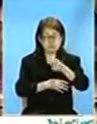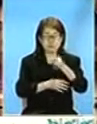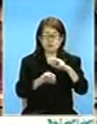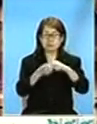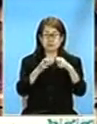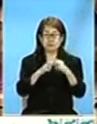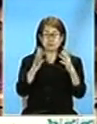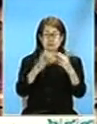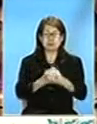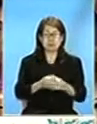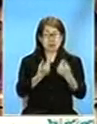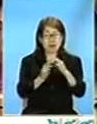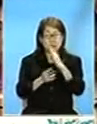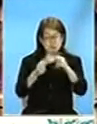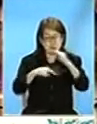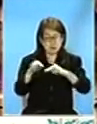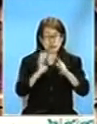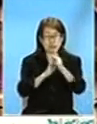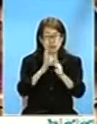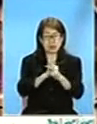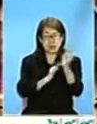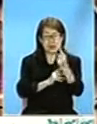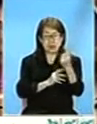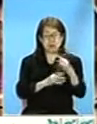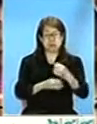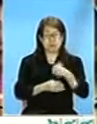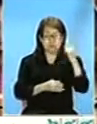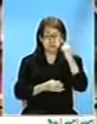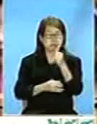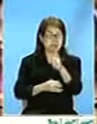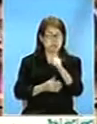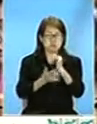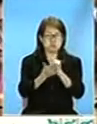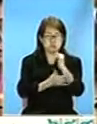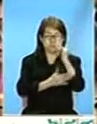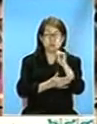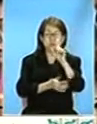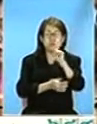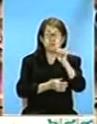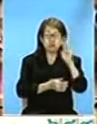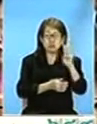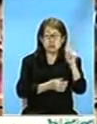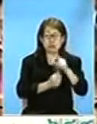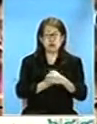ปัญหาครับถ้ากลั่นกรองกฎหมายอย่างเดียวผมคิดว่าผมเห็นด้วยกับการที่สว.อาจจะไม่มาจาก